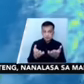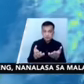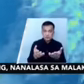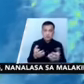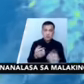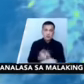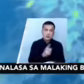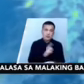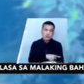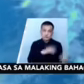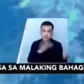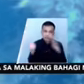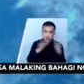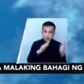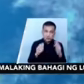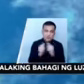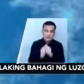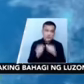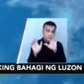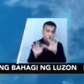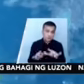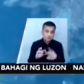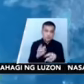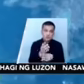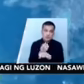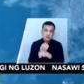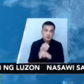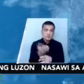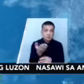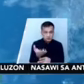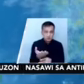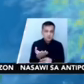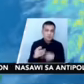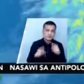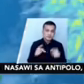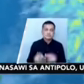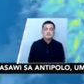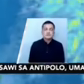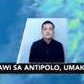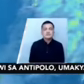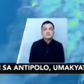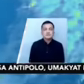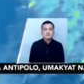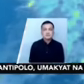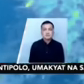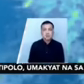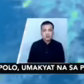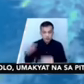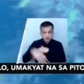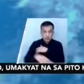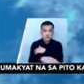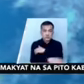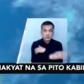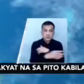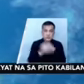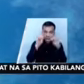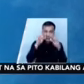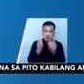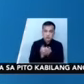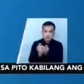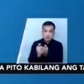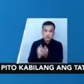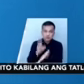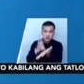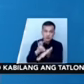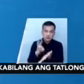na may kasama rin mga pag-ulan, kaya doble ingat para sa mga residente. Magiging maalon din at delikadong pumalaot sa mga lugar na nasa